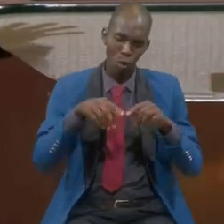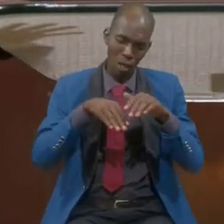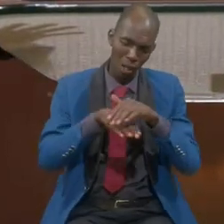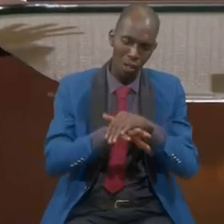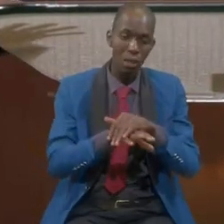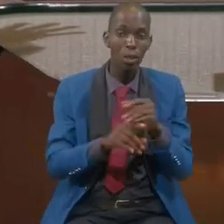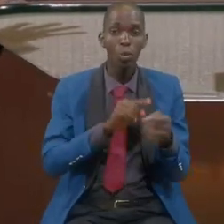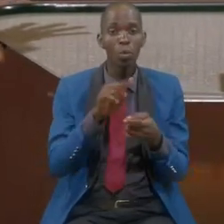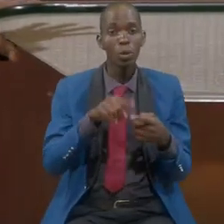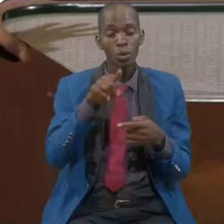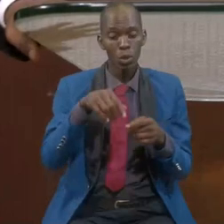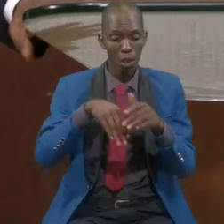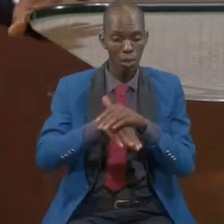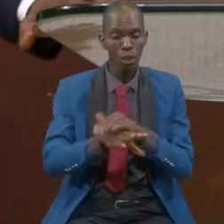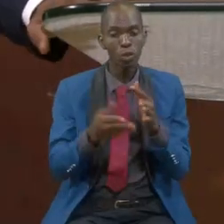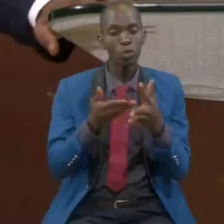Entrez.